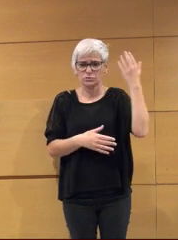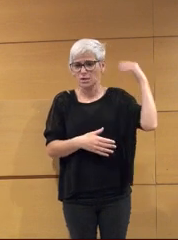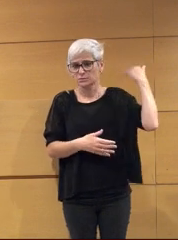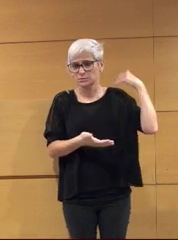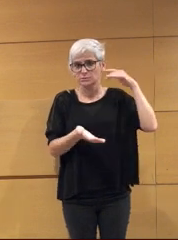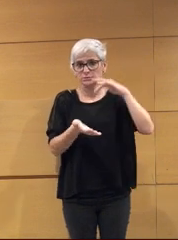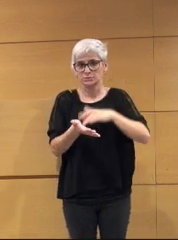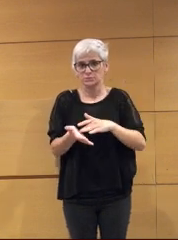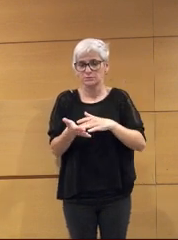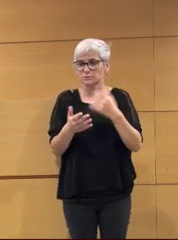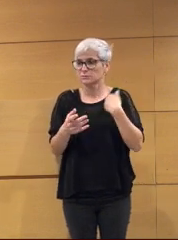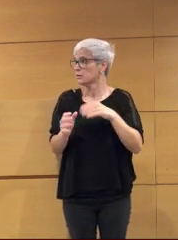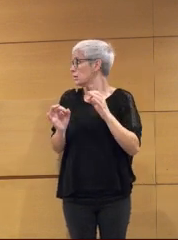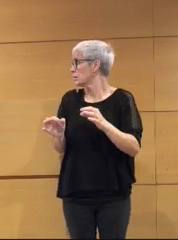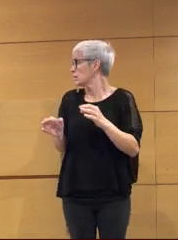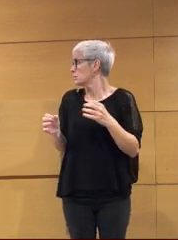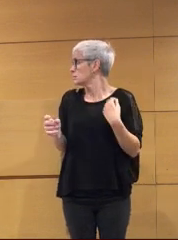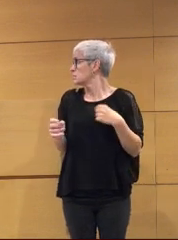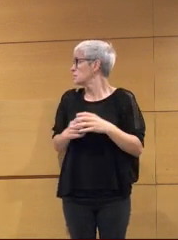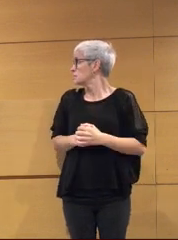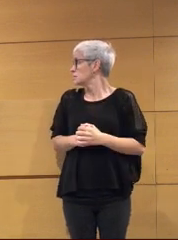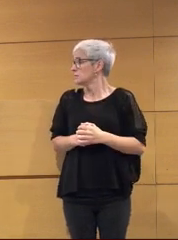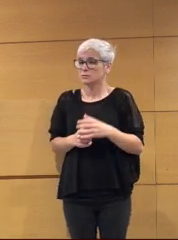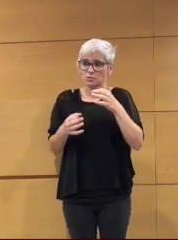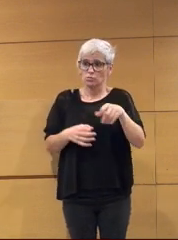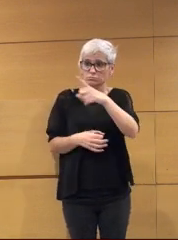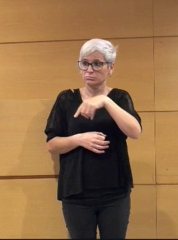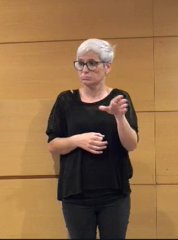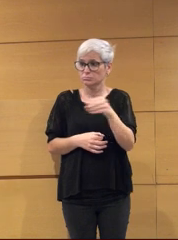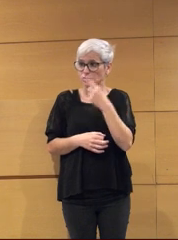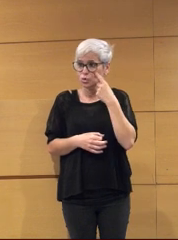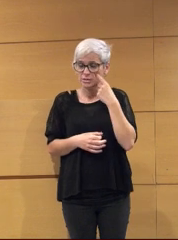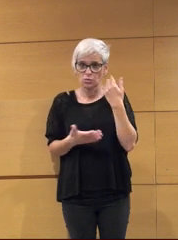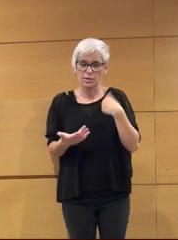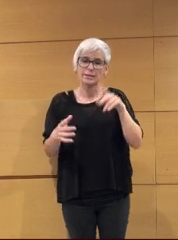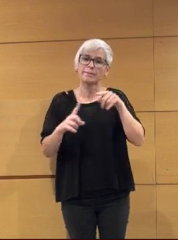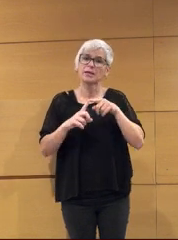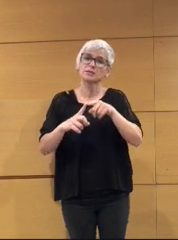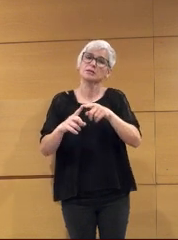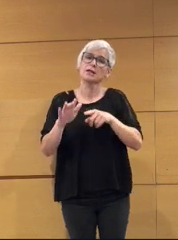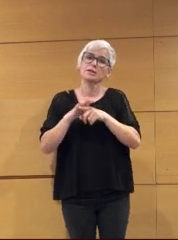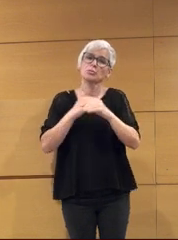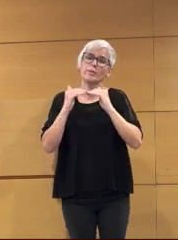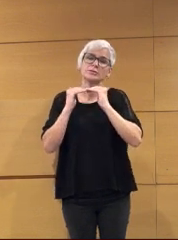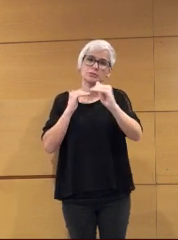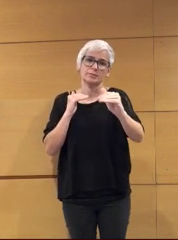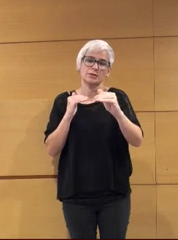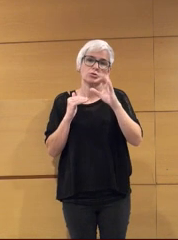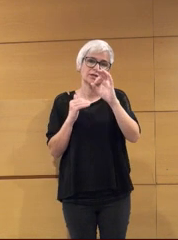que ens guia com a marc, això segur que tots ho coneixeu, i també tenim uns objectius de desenvolupament sostenible a